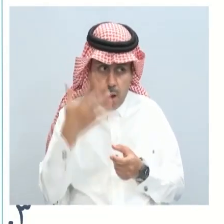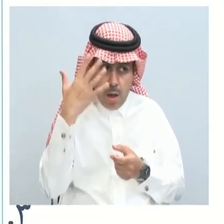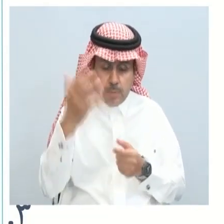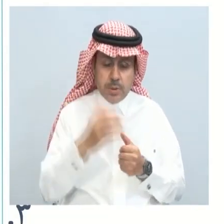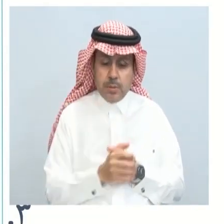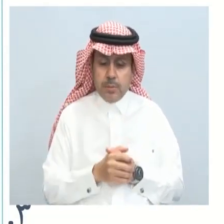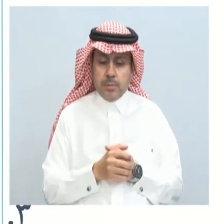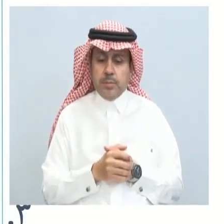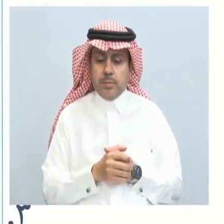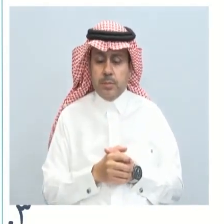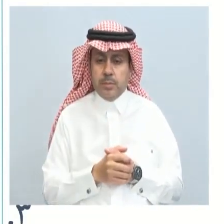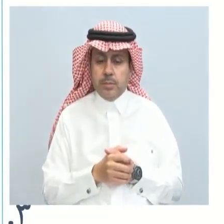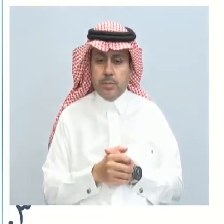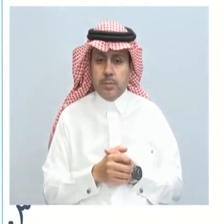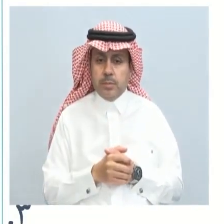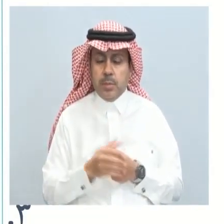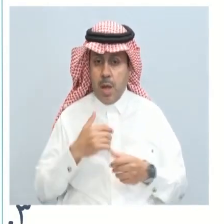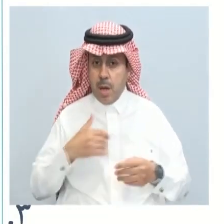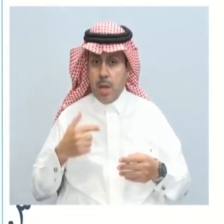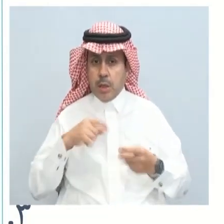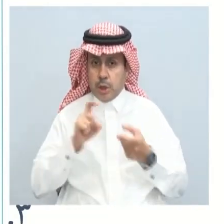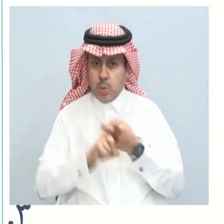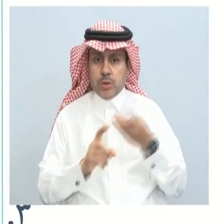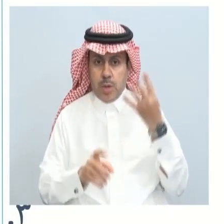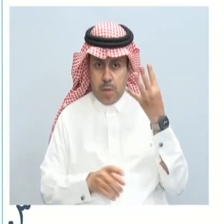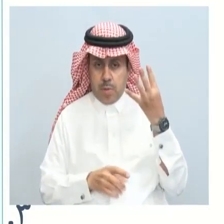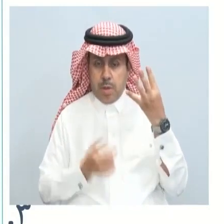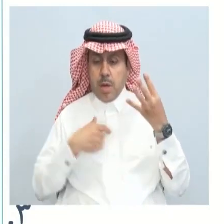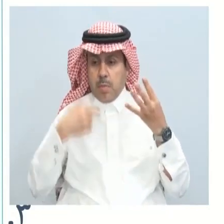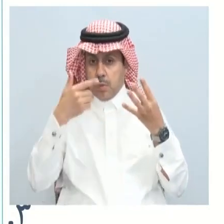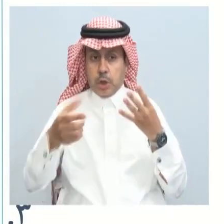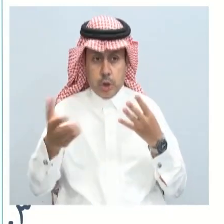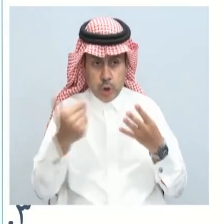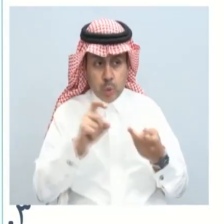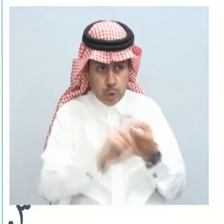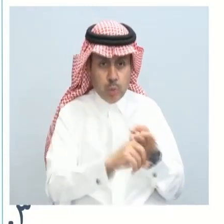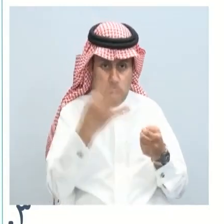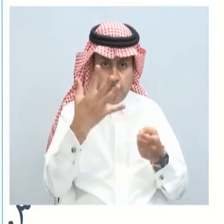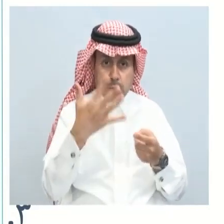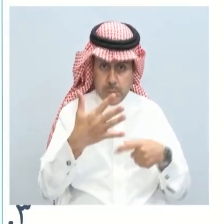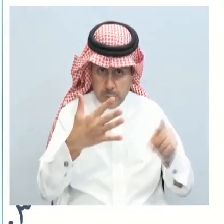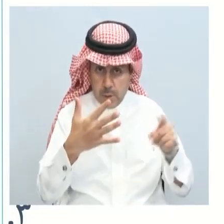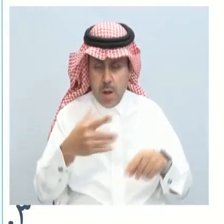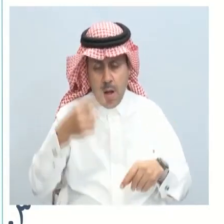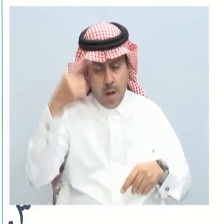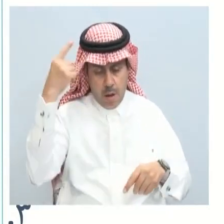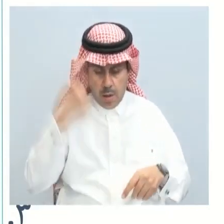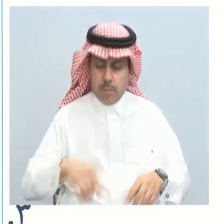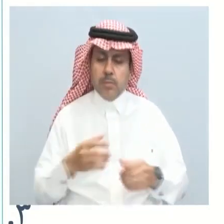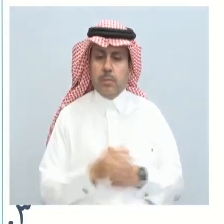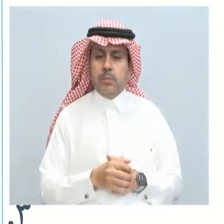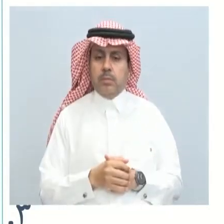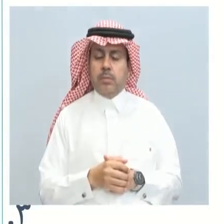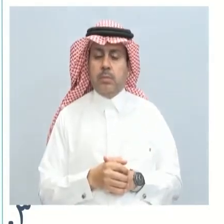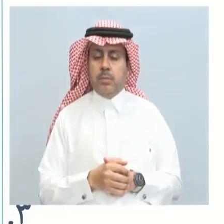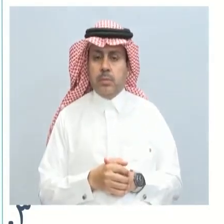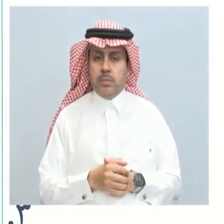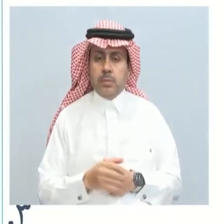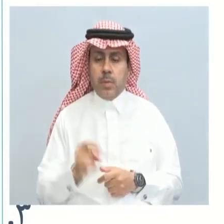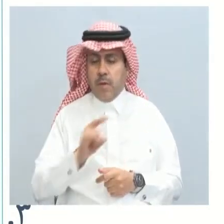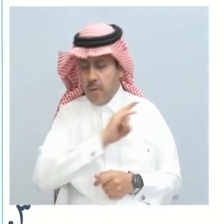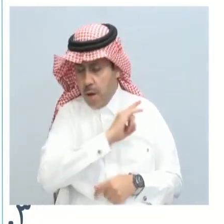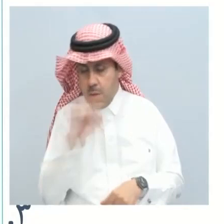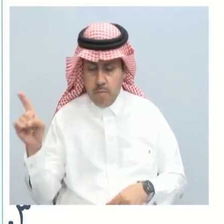الخامسه ايضا هنا تحريم مؤقت لمن كان متزوجا باربع نسوه فلا